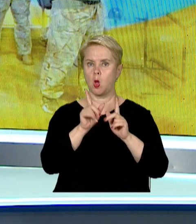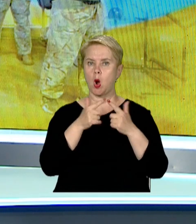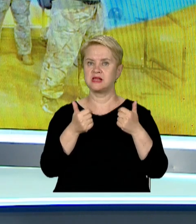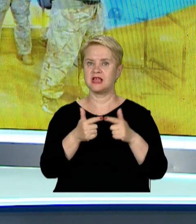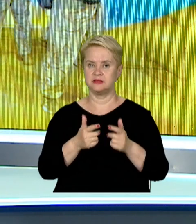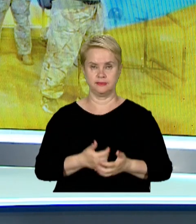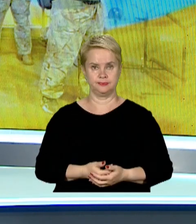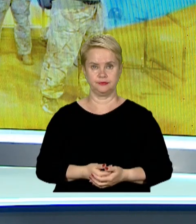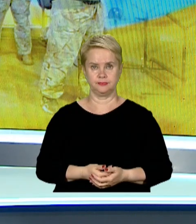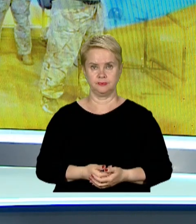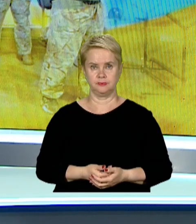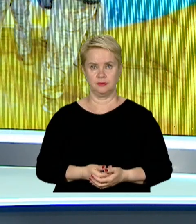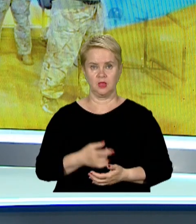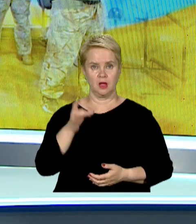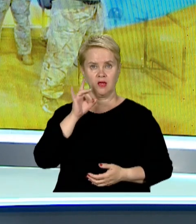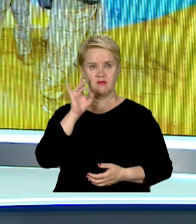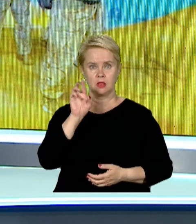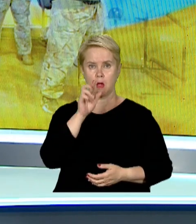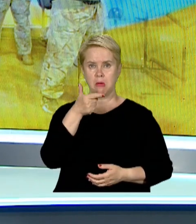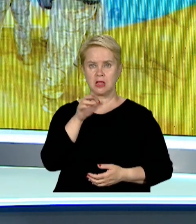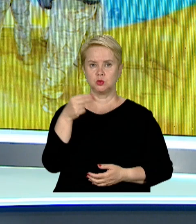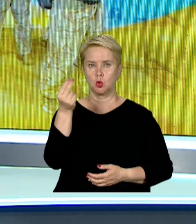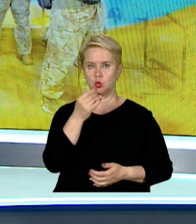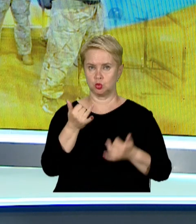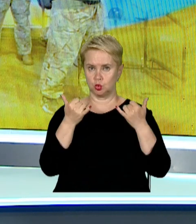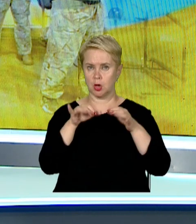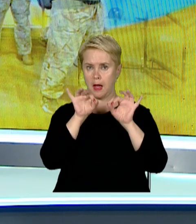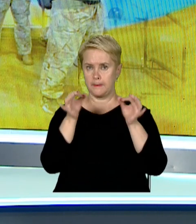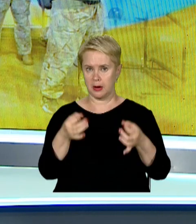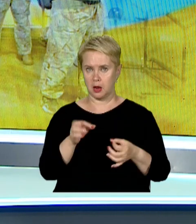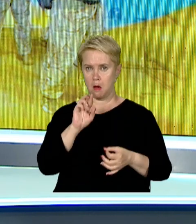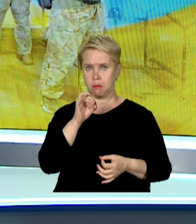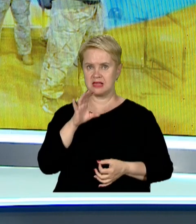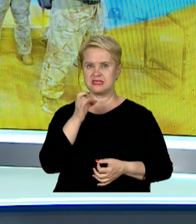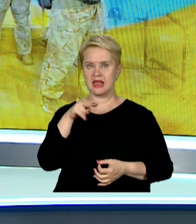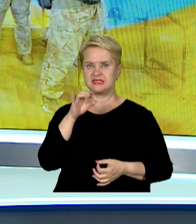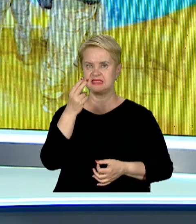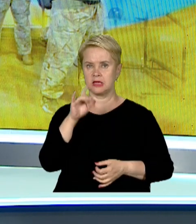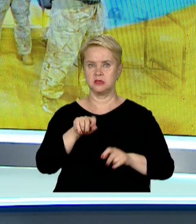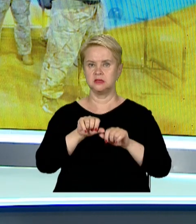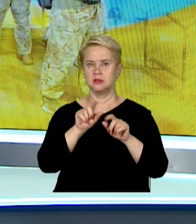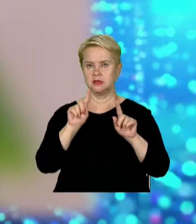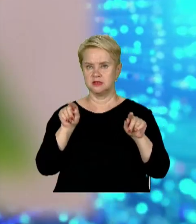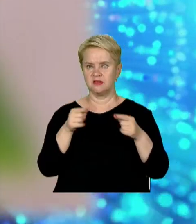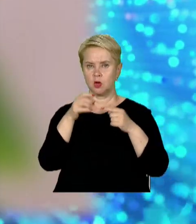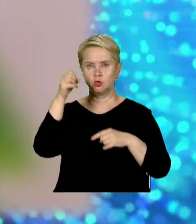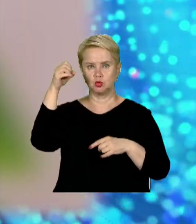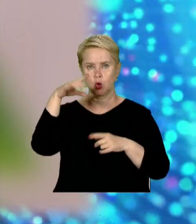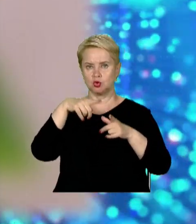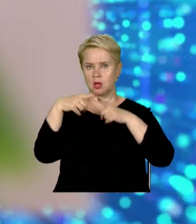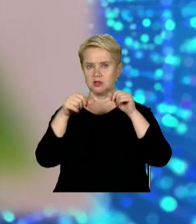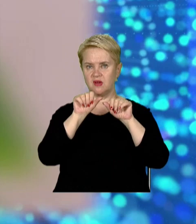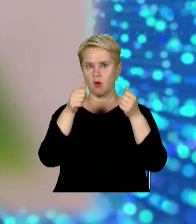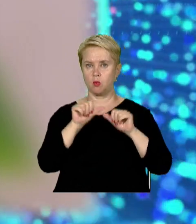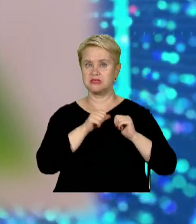організацій. Відомий бельгійський художник сучасного мистецтва Бен Слетсен створив роботу «Соняшник листя у